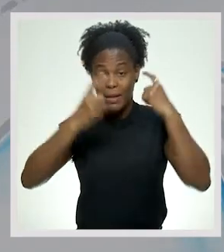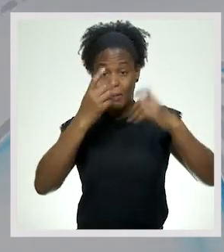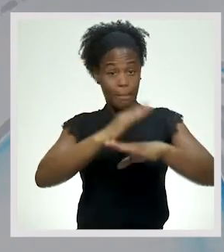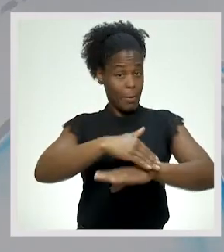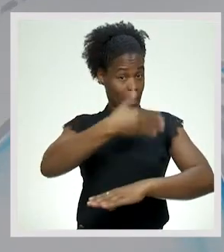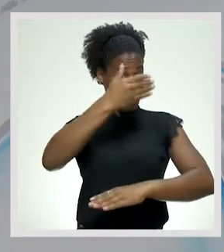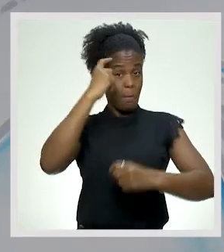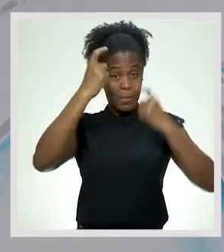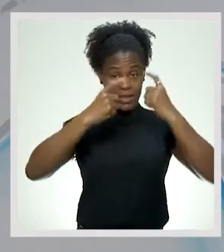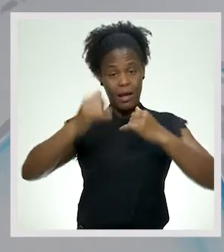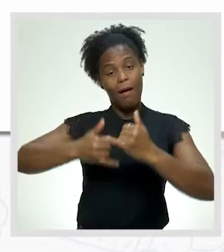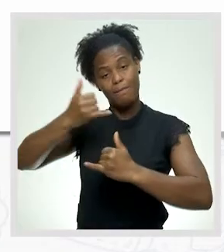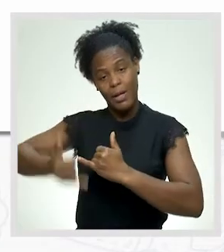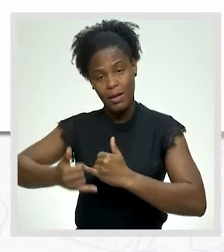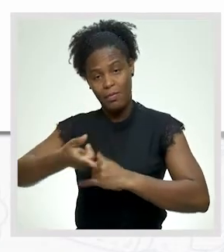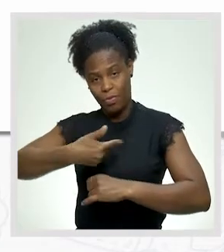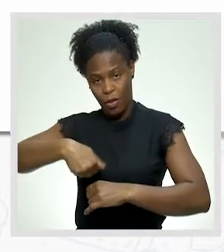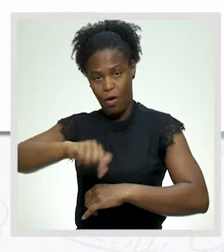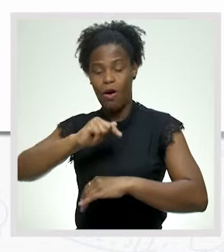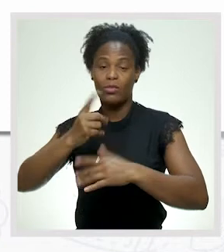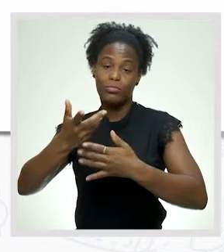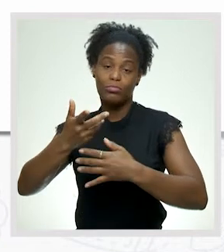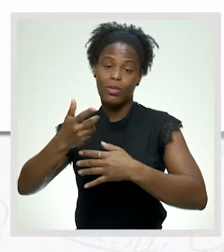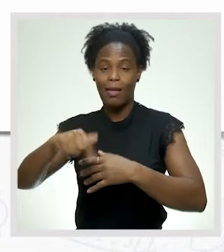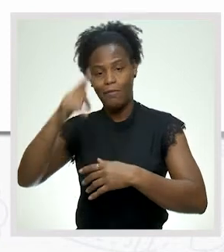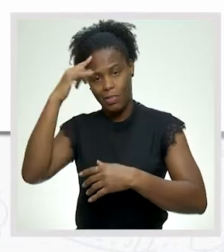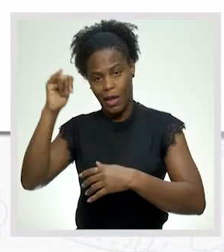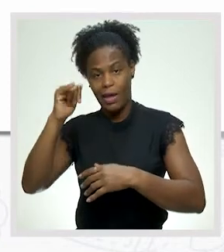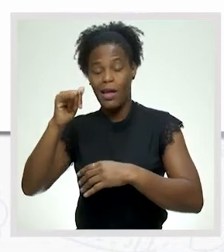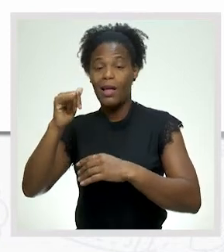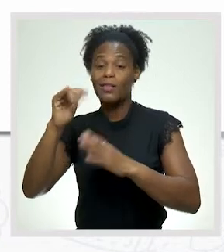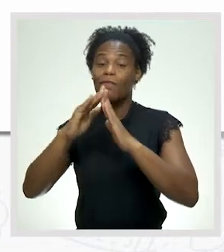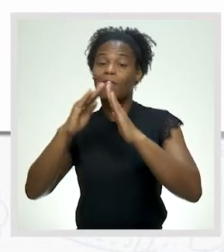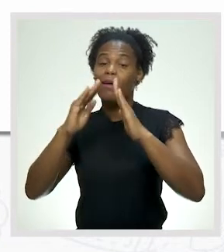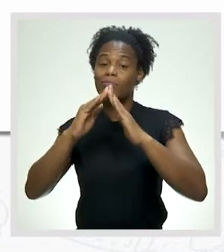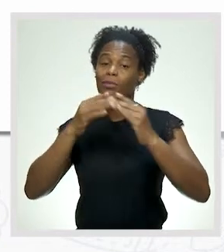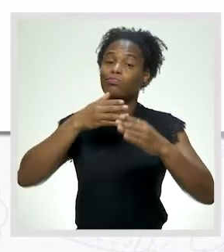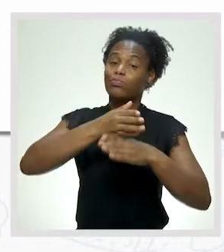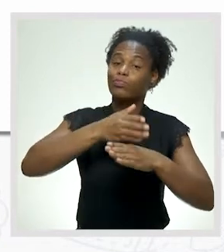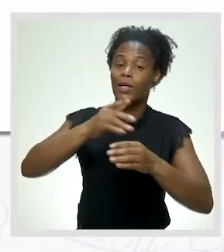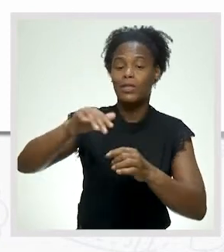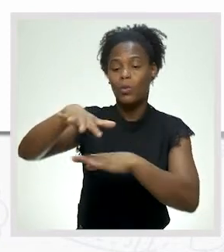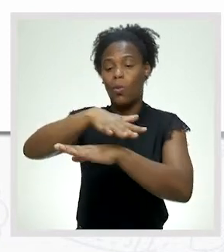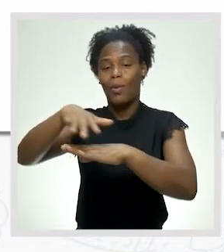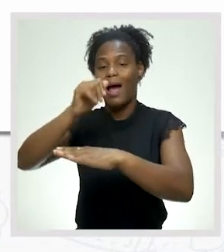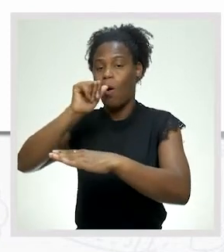bon? Et après, on a eu l'idée des cabanes sur la